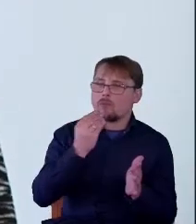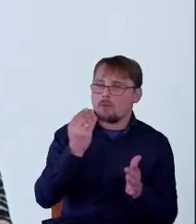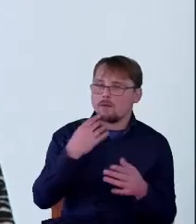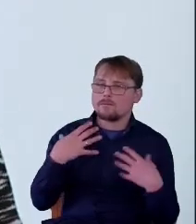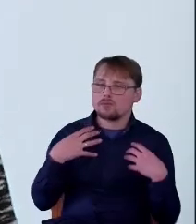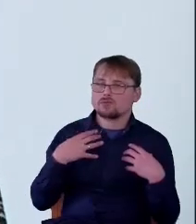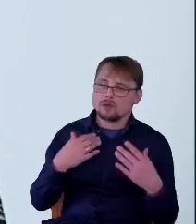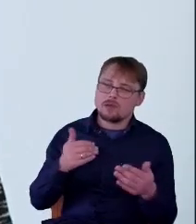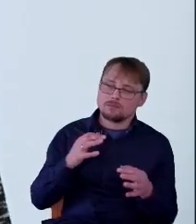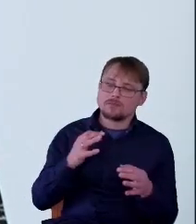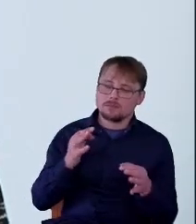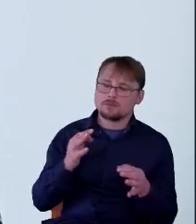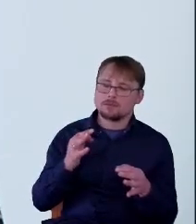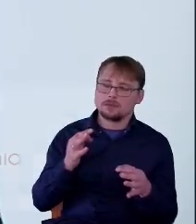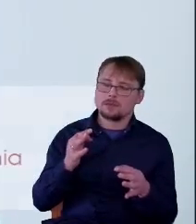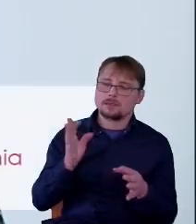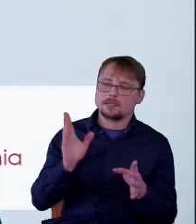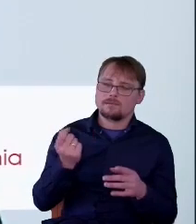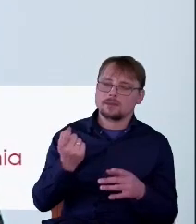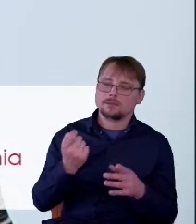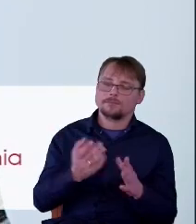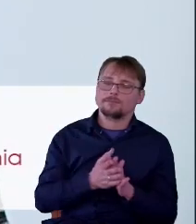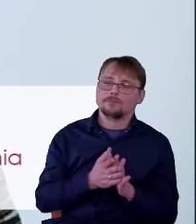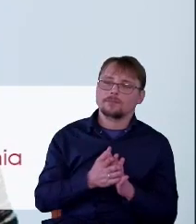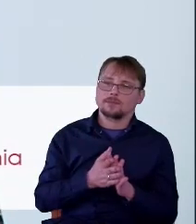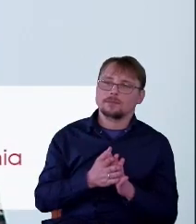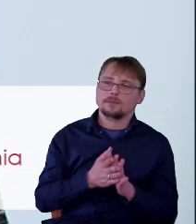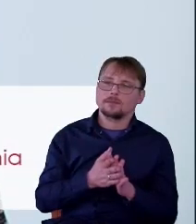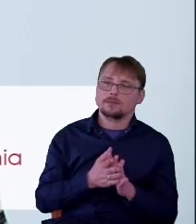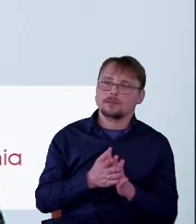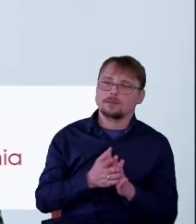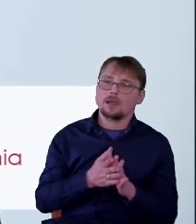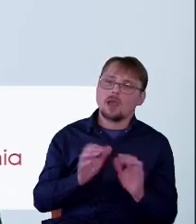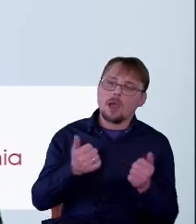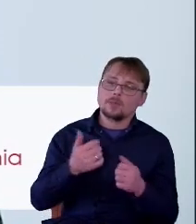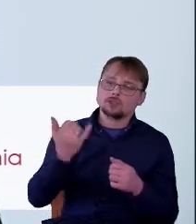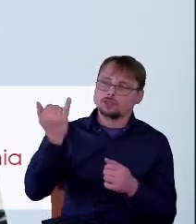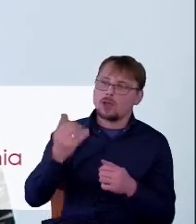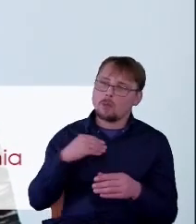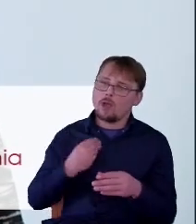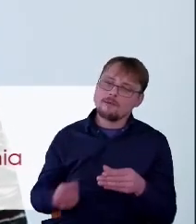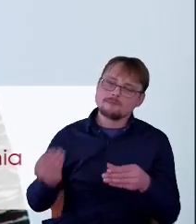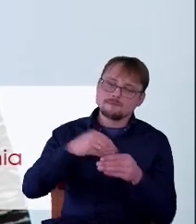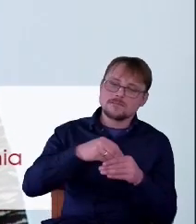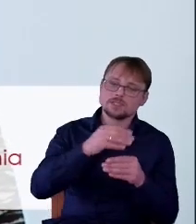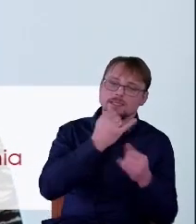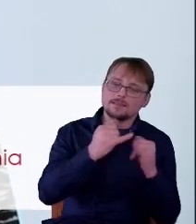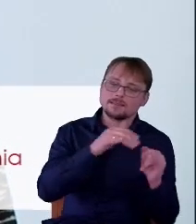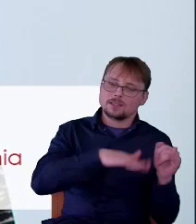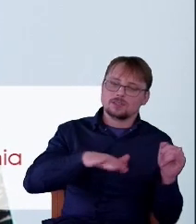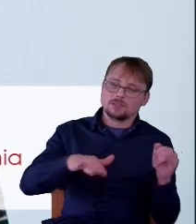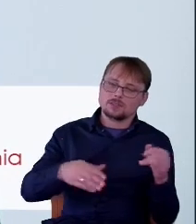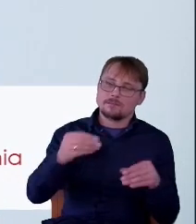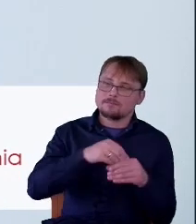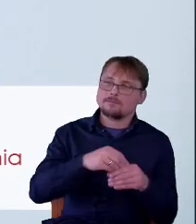i umożliwienie mu w miarę jego możliwości powrotu do grupy rówieśniczej jak najwcześniej i pokonania tych trudności, na jakie